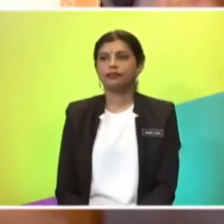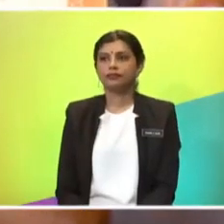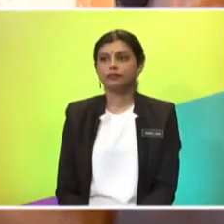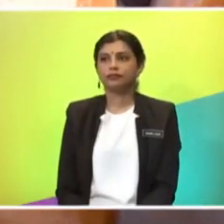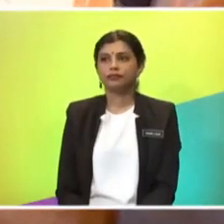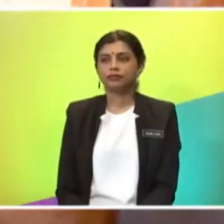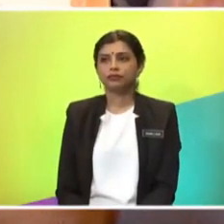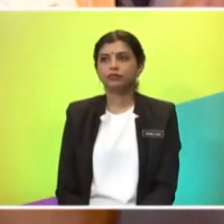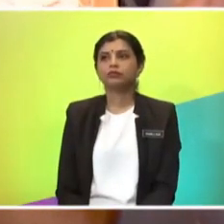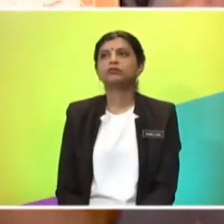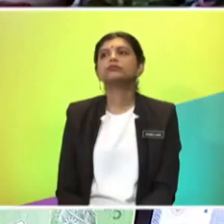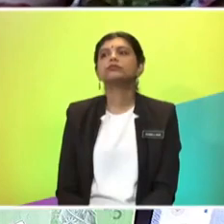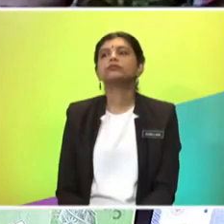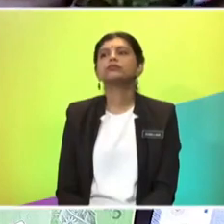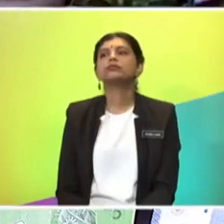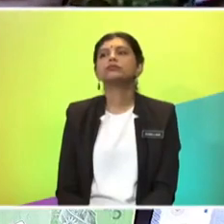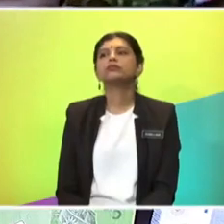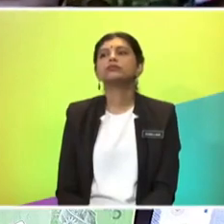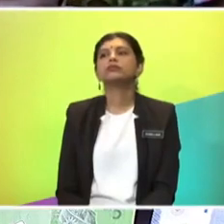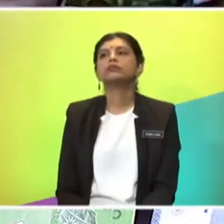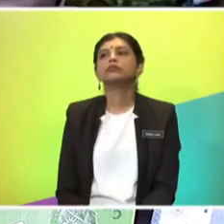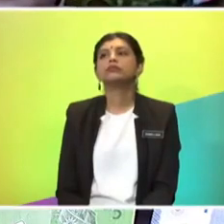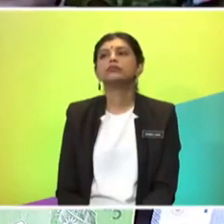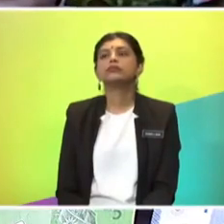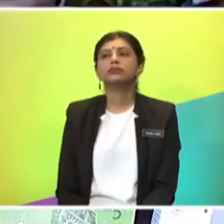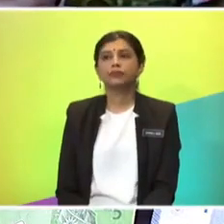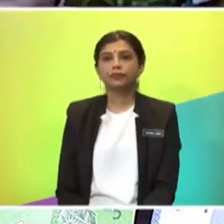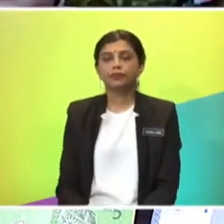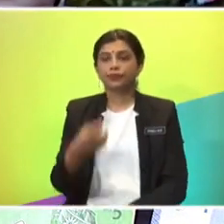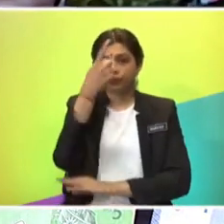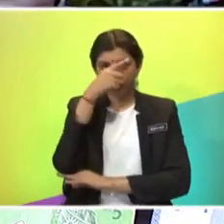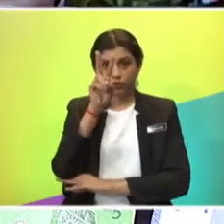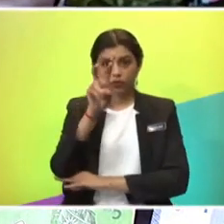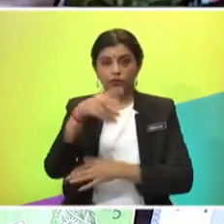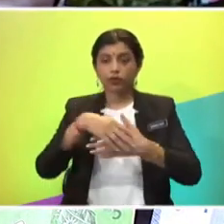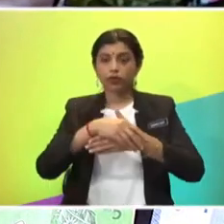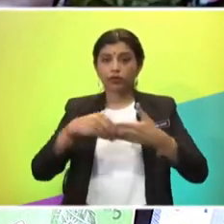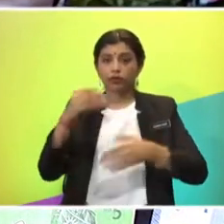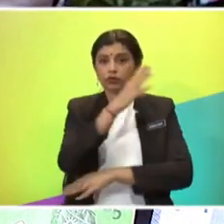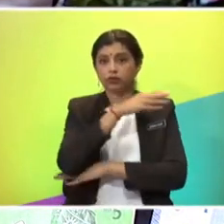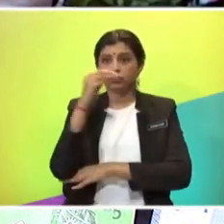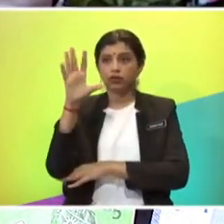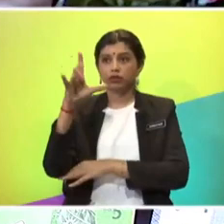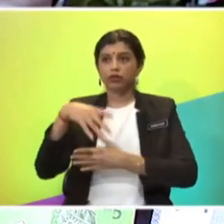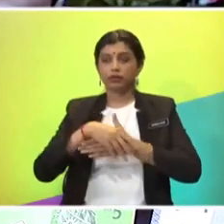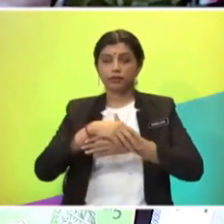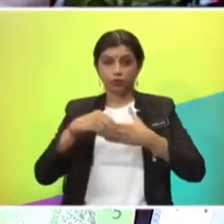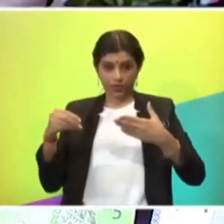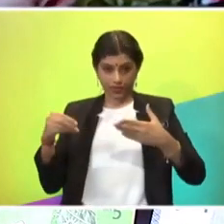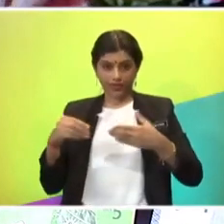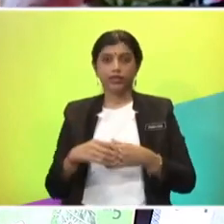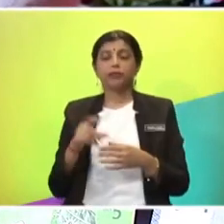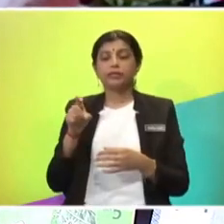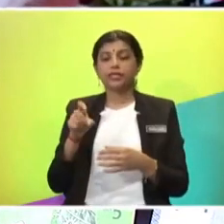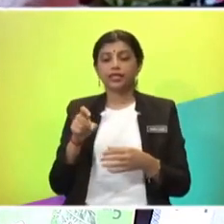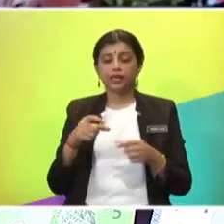suruh kalau yang sebelum ni kena memanjang, yang ini kena melintang disebabkan lebarnya beza dekat lebarnya cikgu.